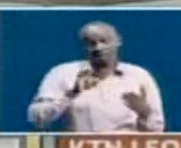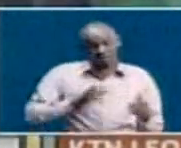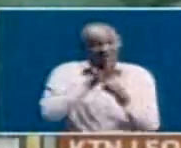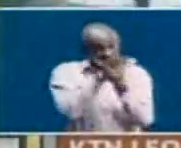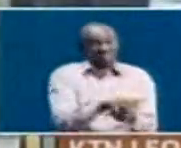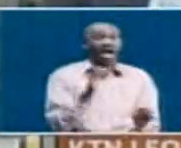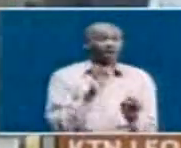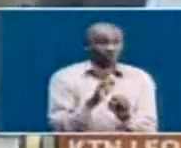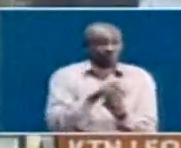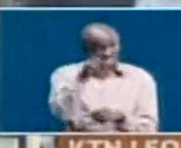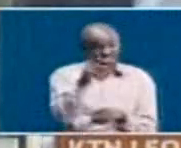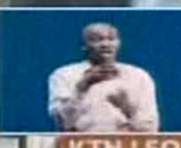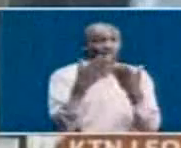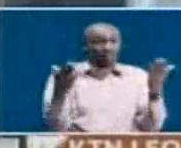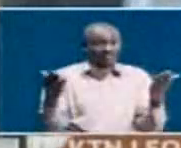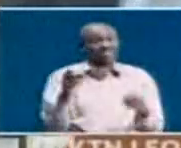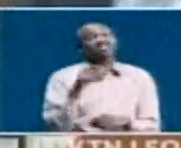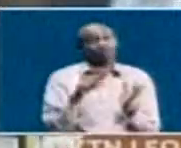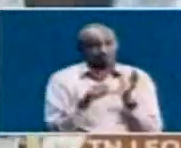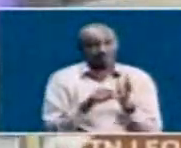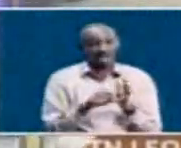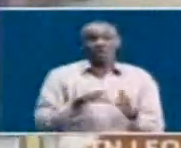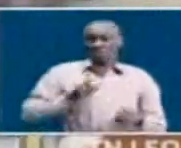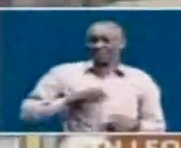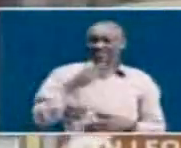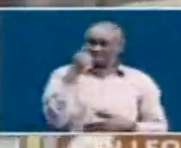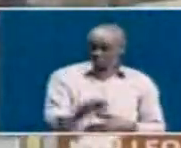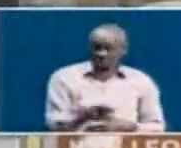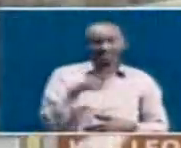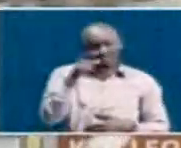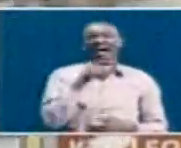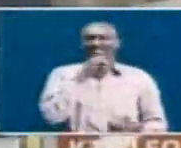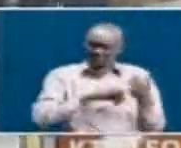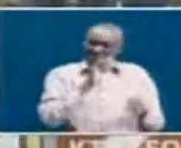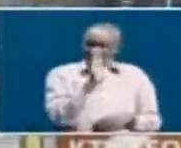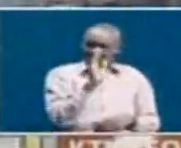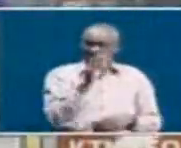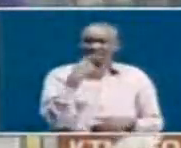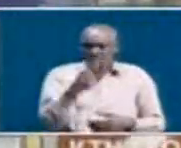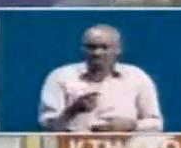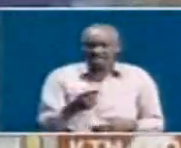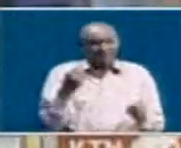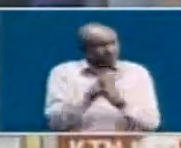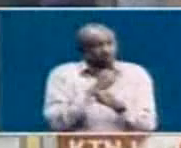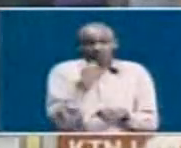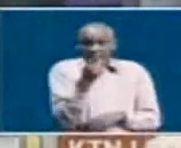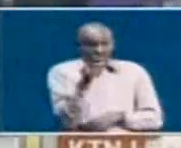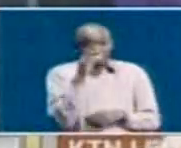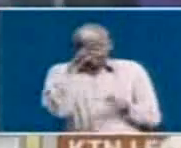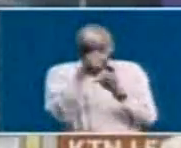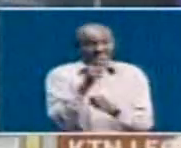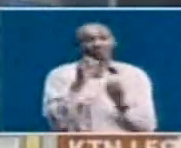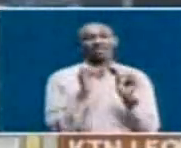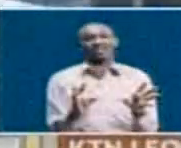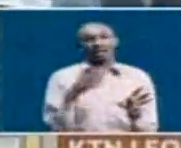wanawake katika swala zima la mali, wanawake wamedai kusukumwa na ume wao kiasi cha kutotaka kuwa wazi nao katika